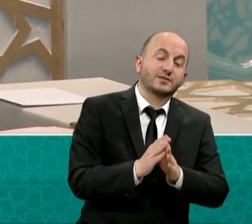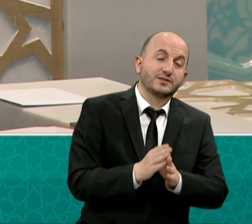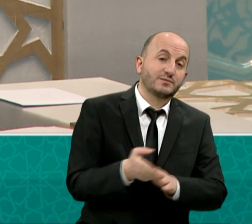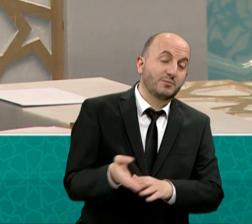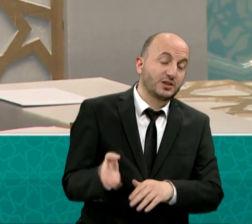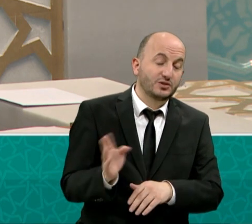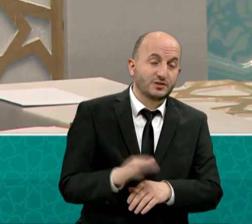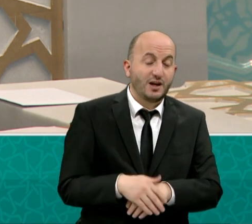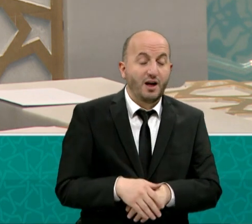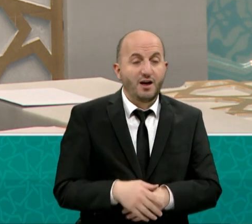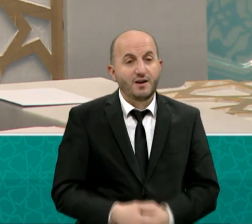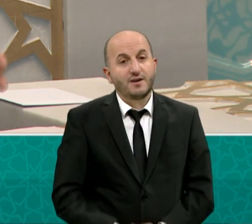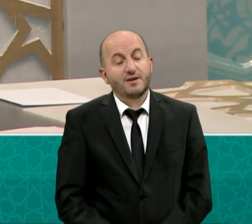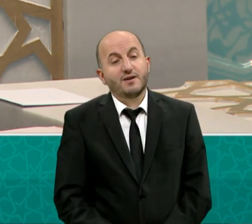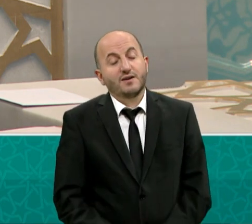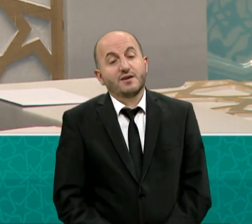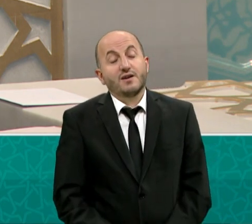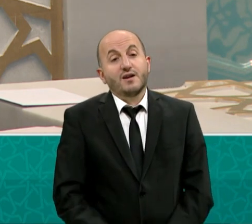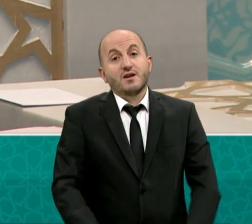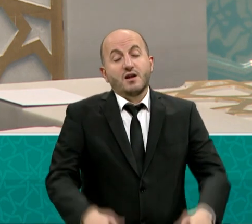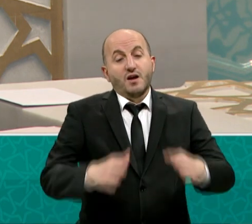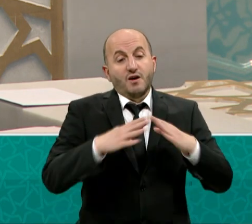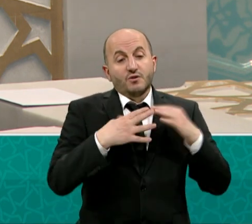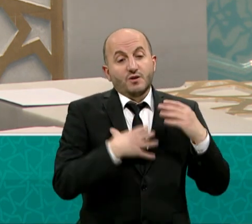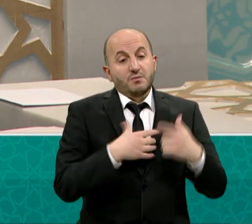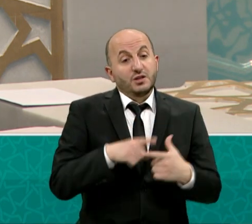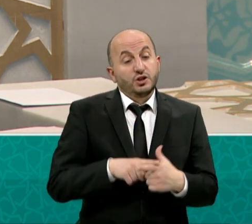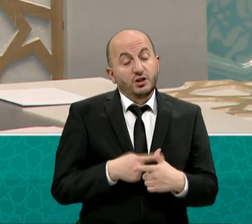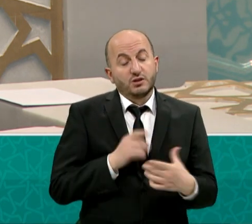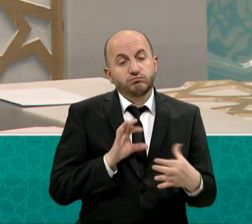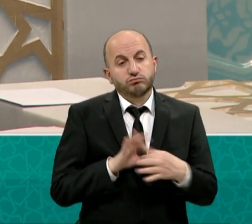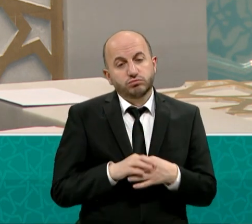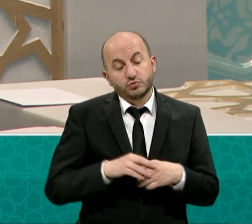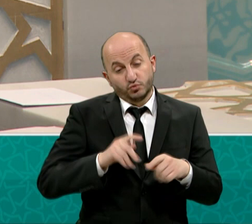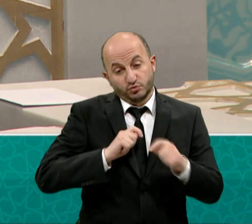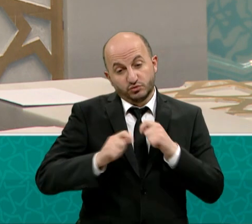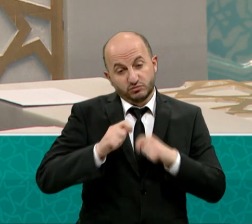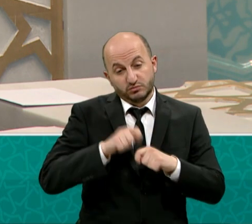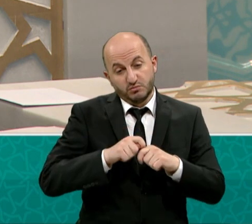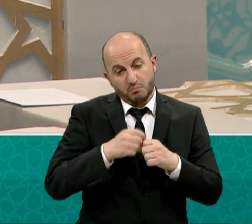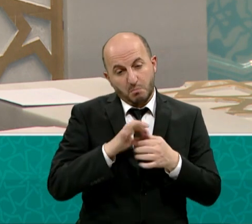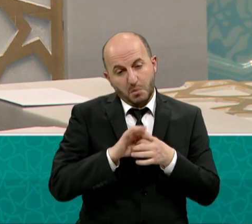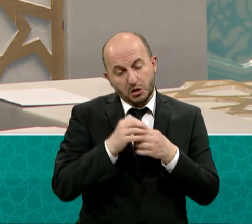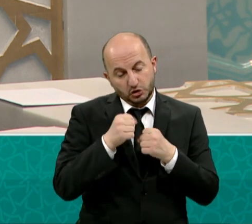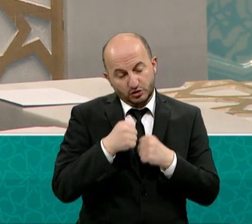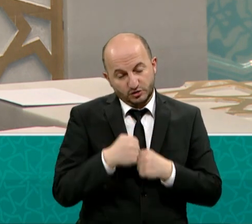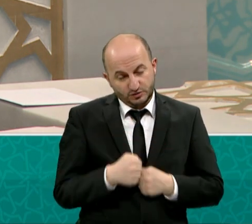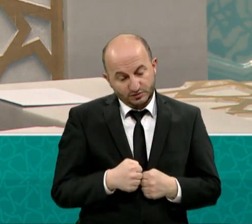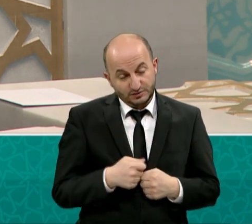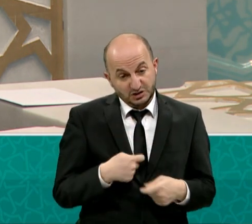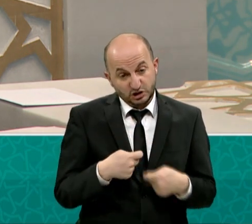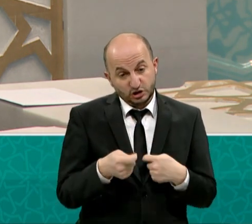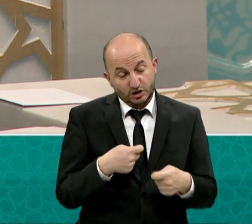nerede? Her alanda. Ev sahibi, kiracı ilişkilerinde bir akit yaptınız, söz verdiniz, akde bağlı kalacaksınız.